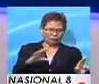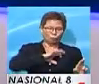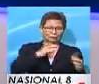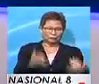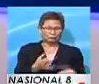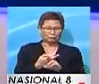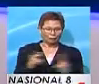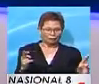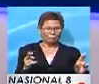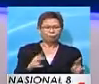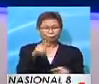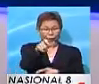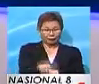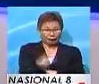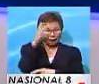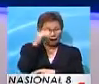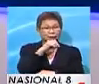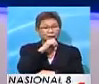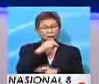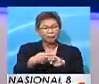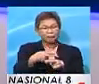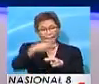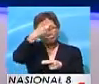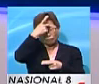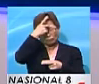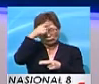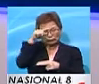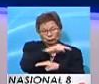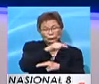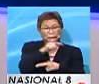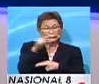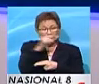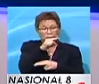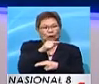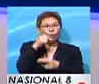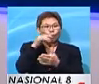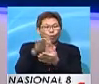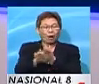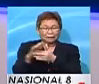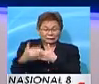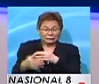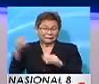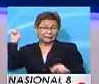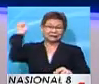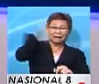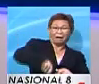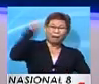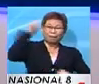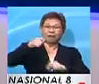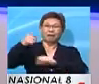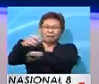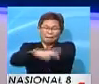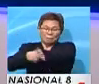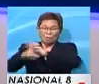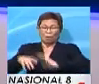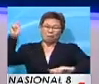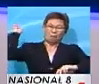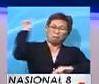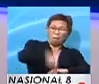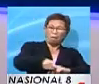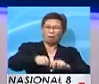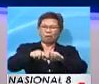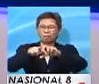berkenaan seorang lelaki bergelar Datuk parah manakala isterinya cedera selepas ditetak perompak bersenjatakan Parang di